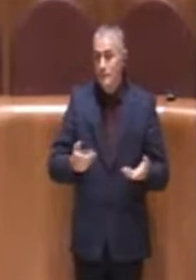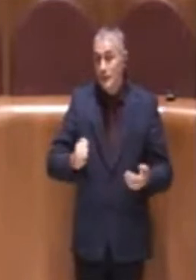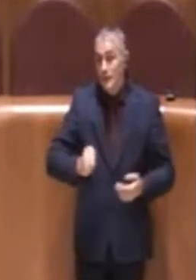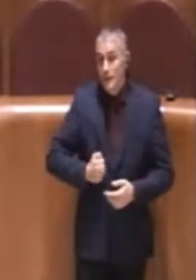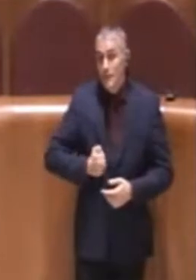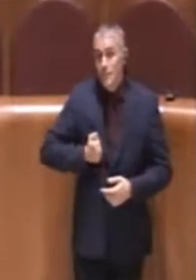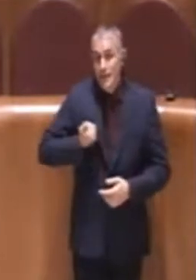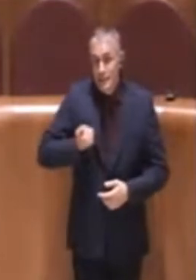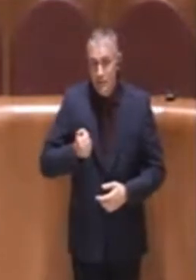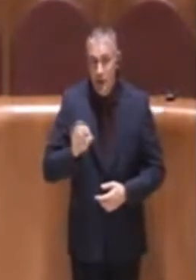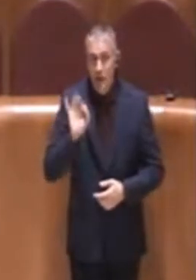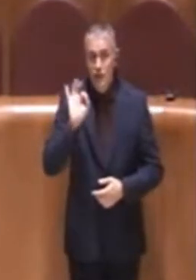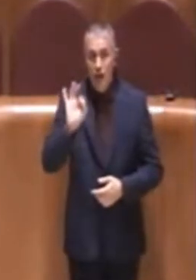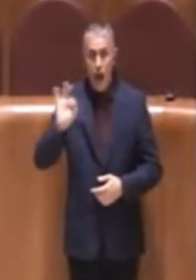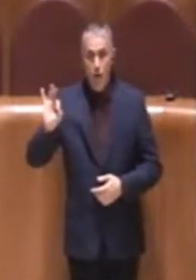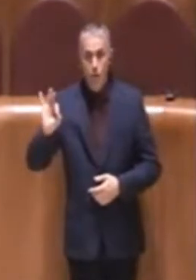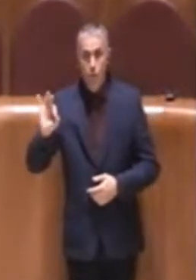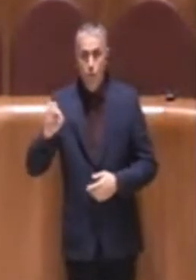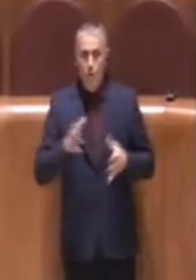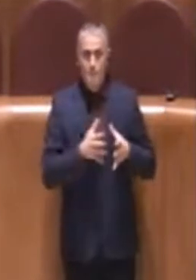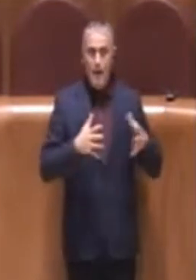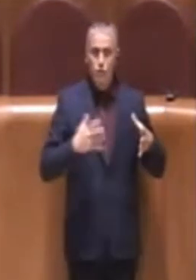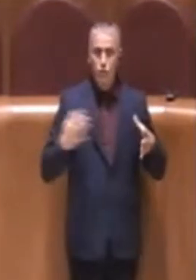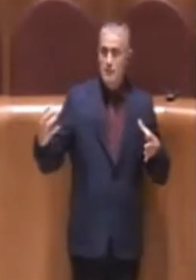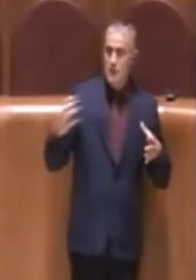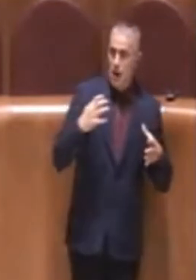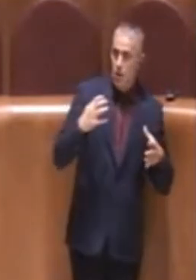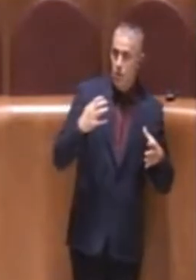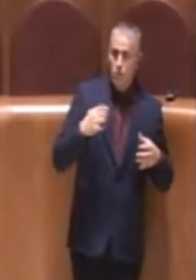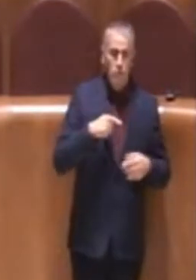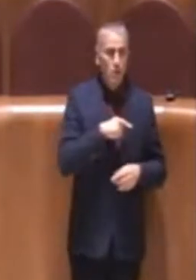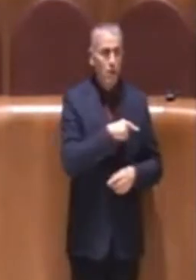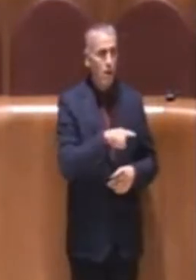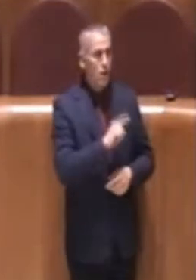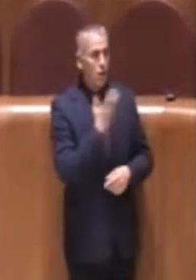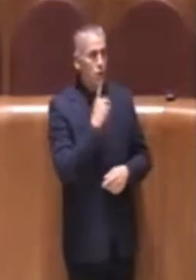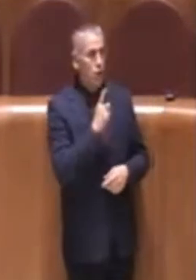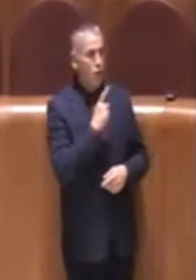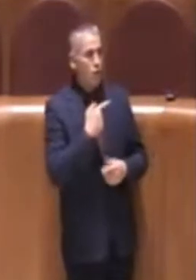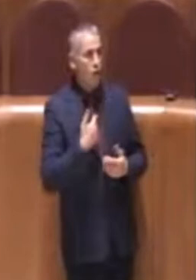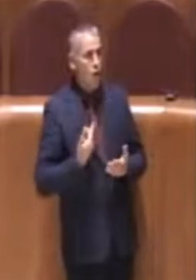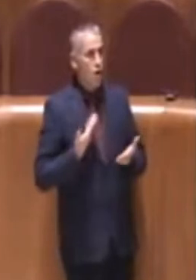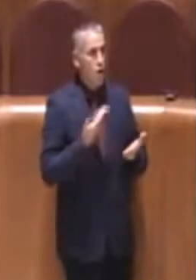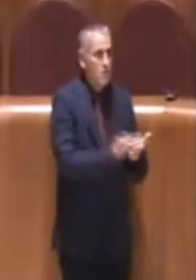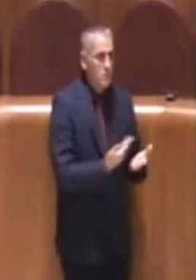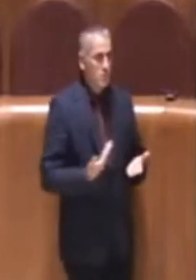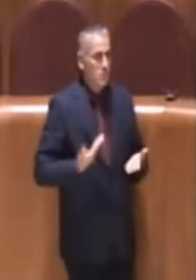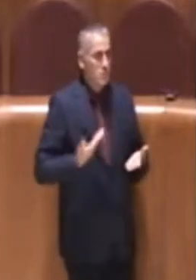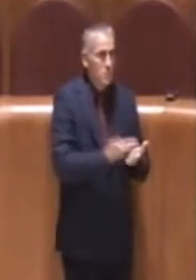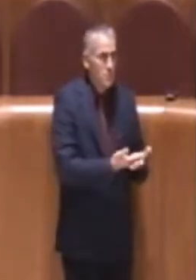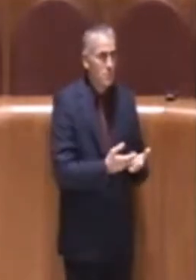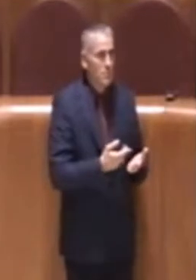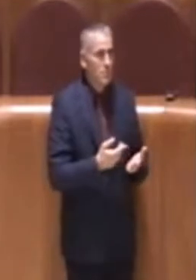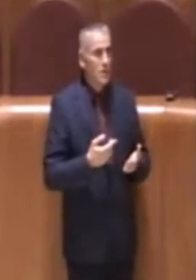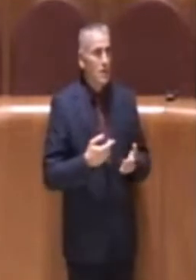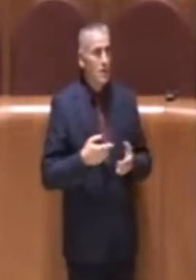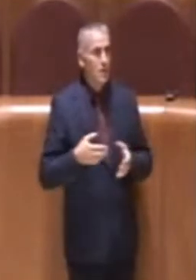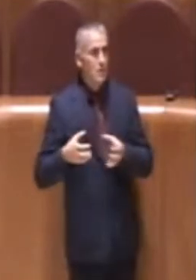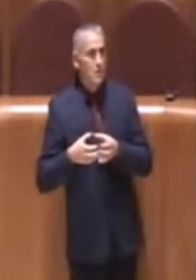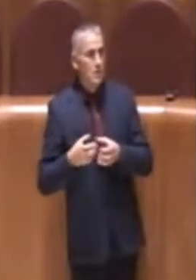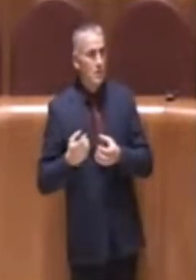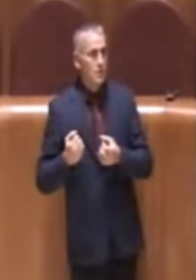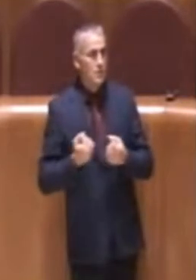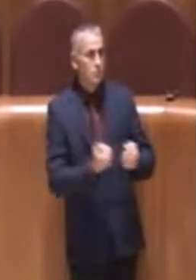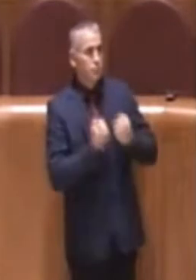venga ad accusare la maggioranza di non voler accogliere le offerte o le proposte di una parte politica